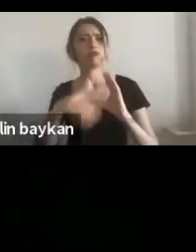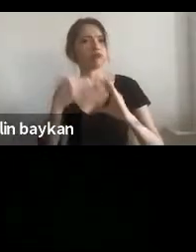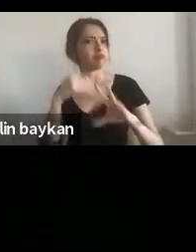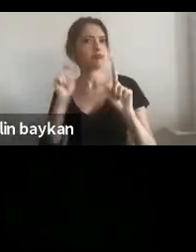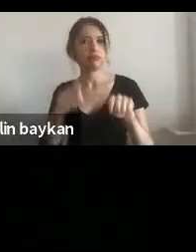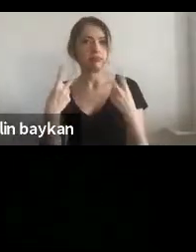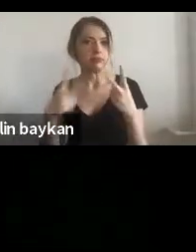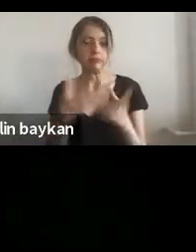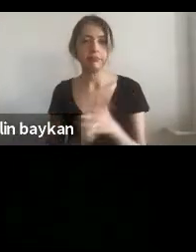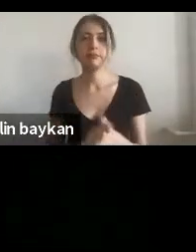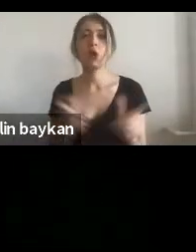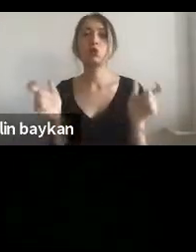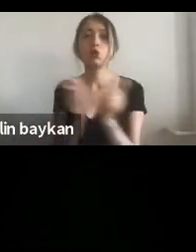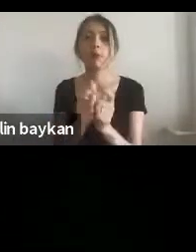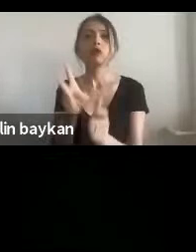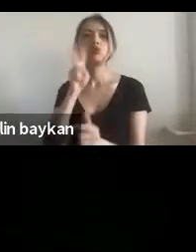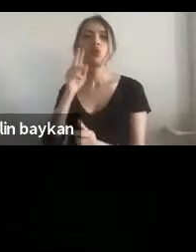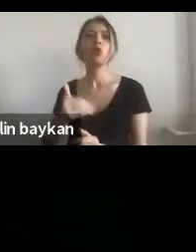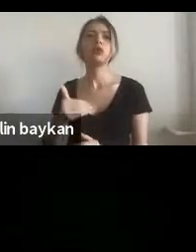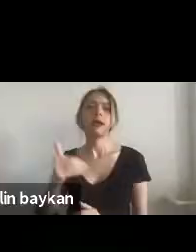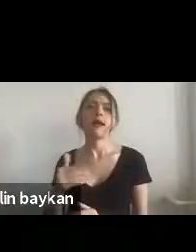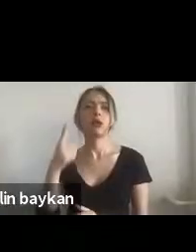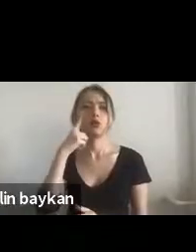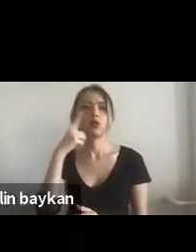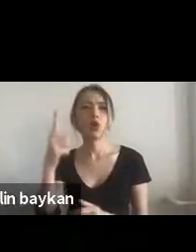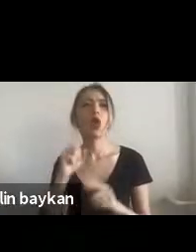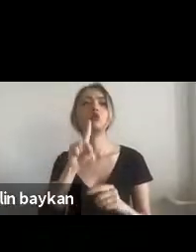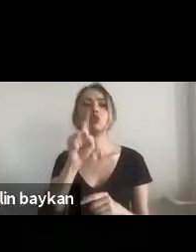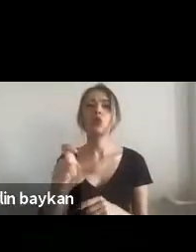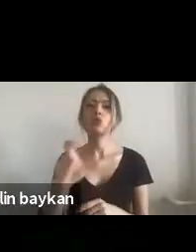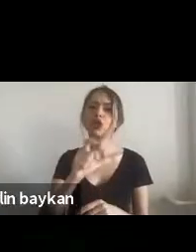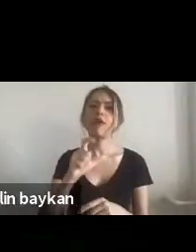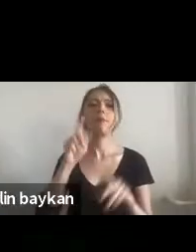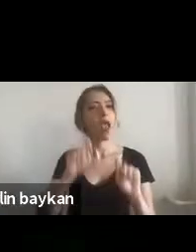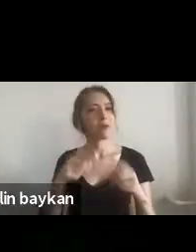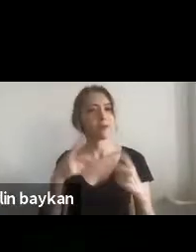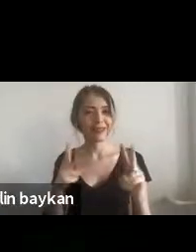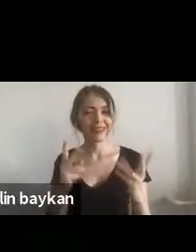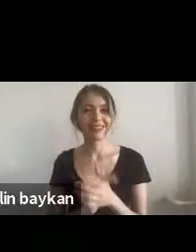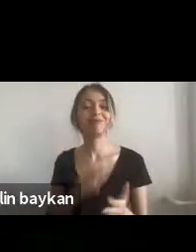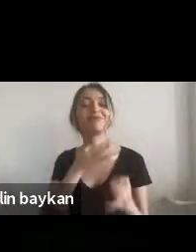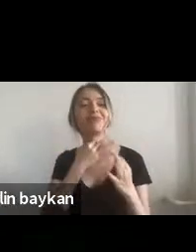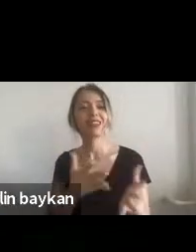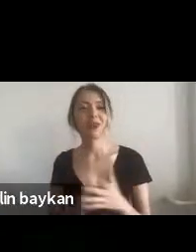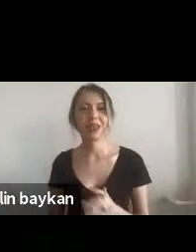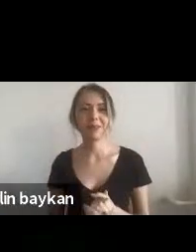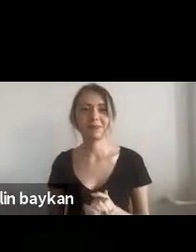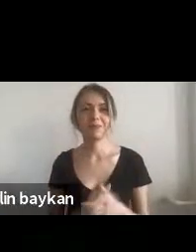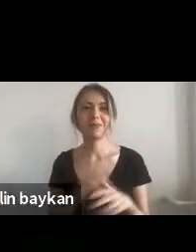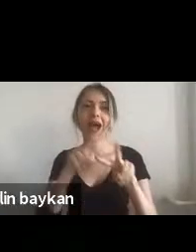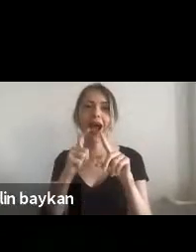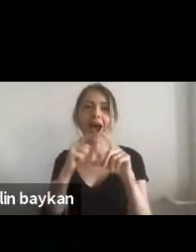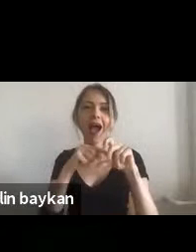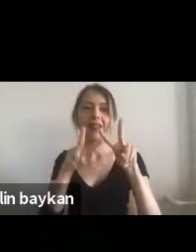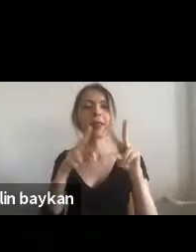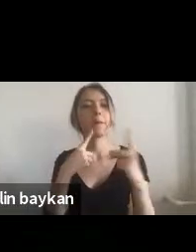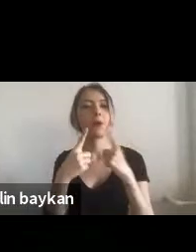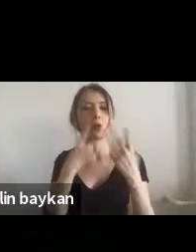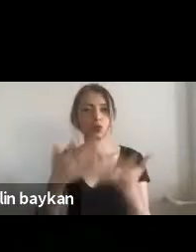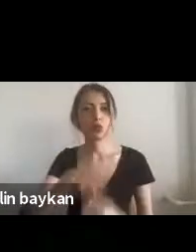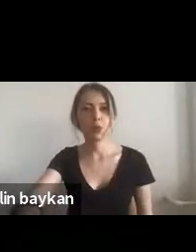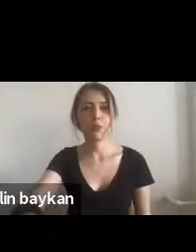yazabilirsiniz. Toplantının son bölümünde, soru cevap bölümünde bunları yanıtlamaya çalışacağız. Teşekkür ederim Adem. Söz sende. Ben teşekkür